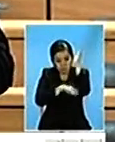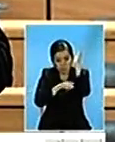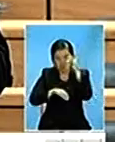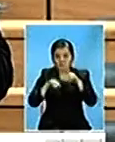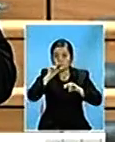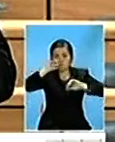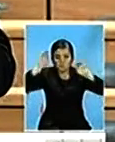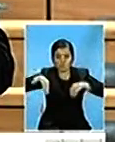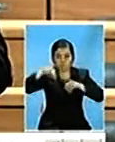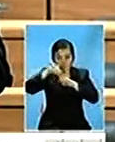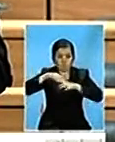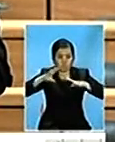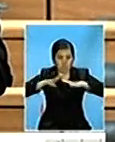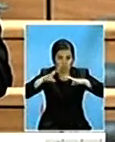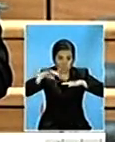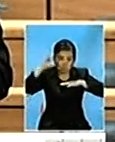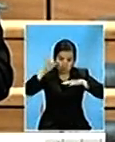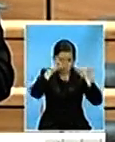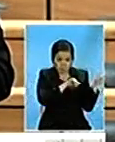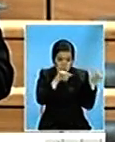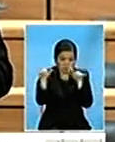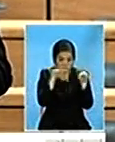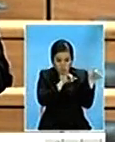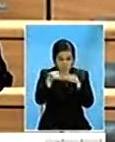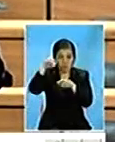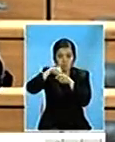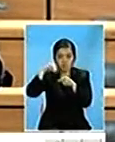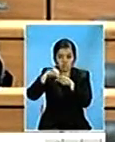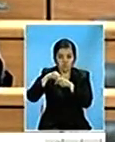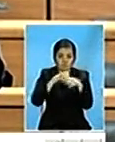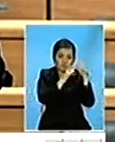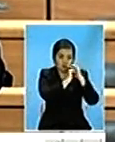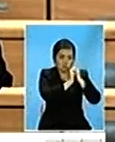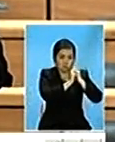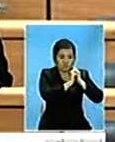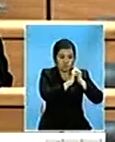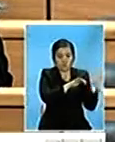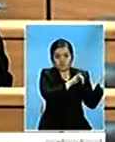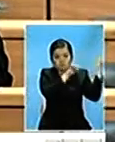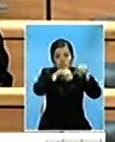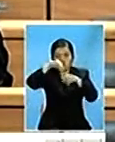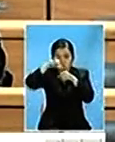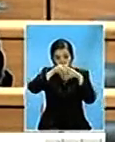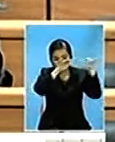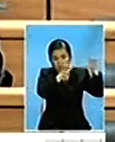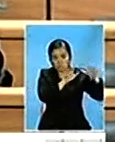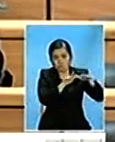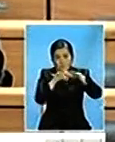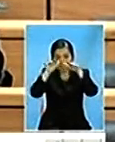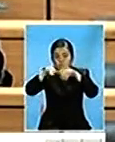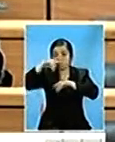เป็นที่พักสุดท้ายของสัตว์ป่าที่อพยพมาจากกลุ่มประเทศจีนประเทศไซบีเรียแต่วันนี้พื้นที่ตร